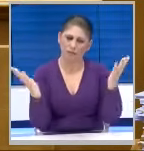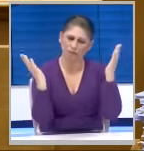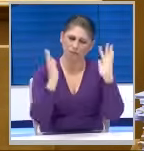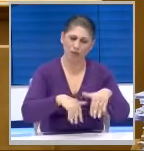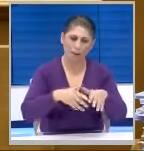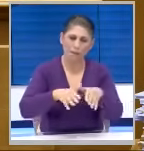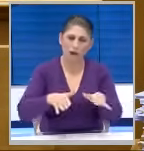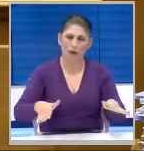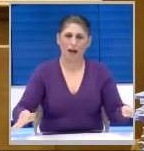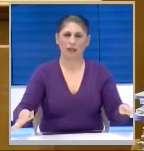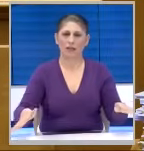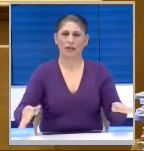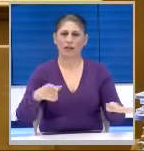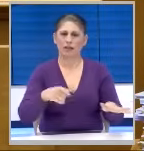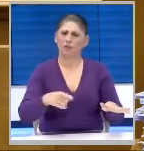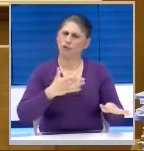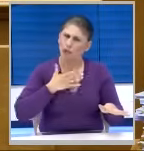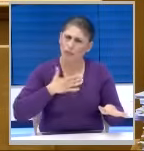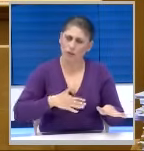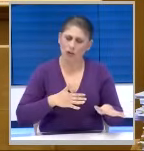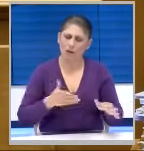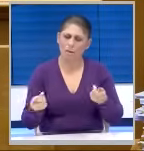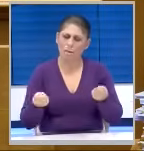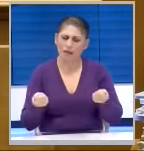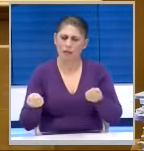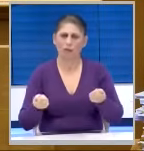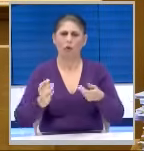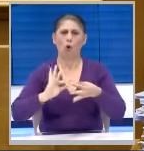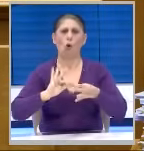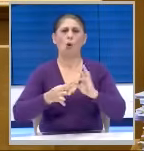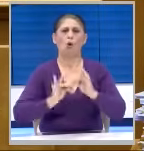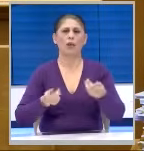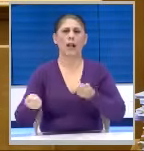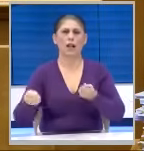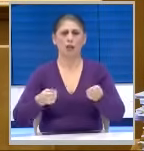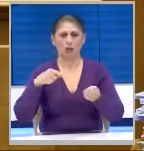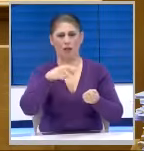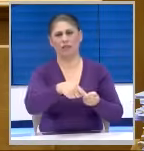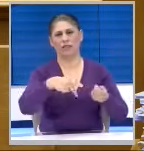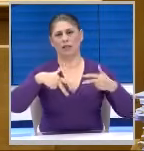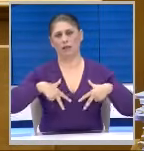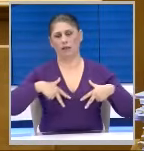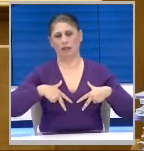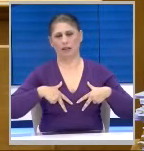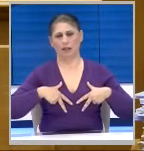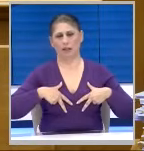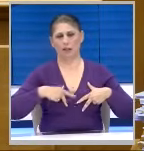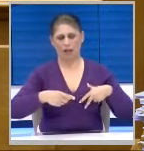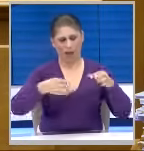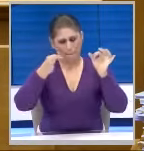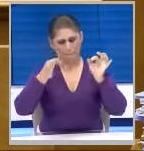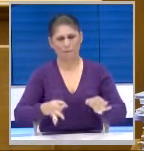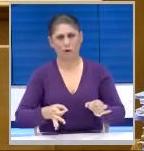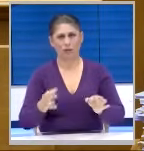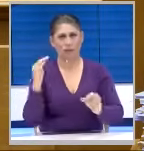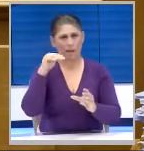προπαγάνδα την οποία ηθελημένα και μεθοδευμένα οργανώνει αυτή η κυβέρνηση η απολύτως